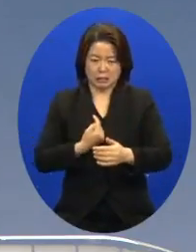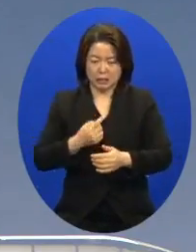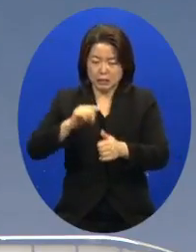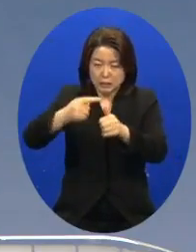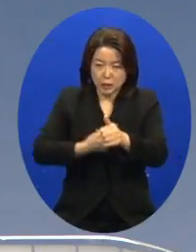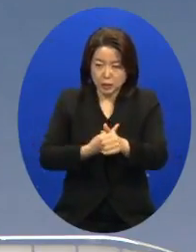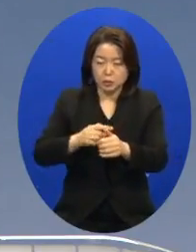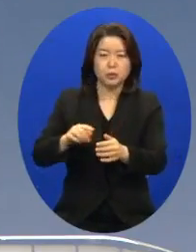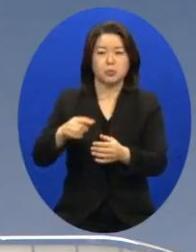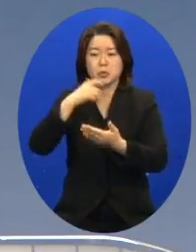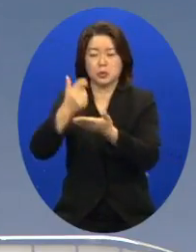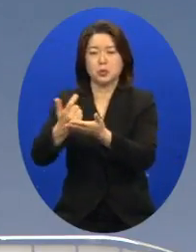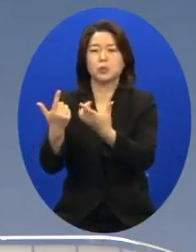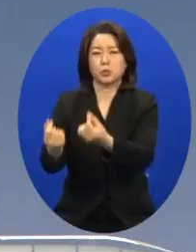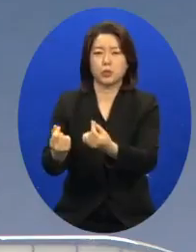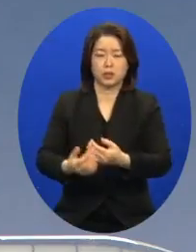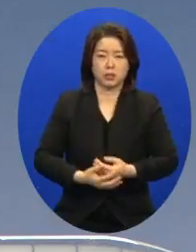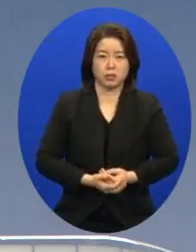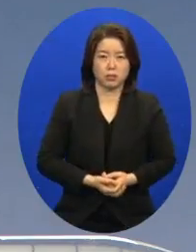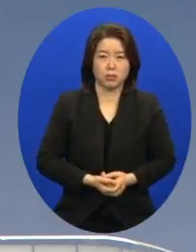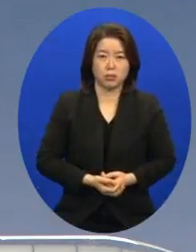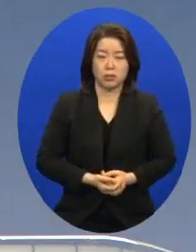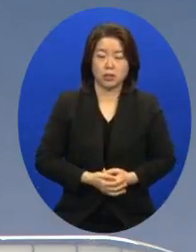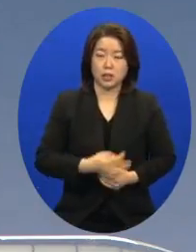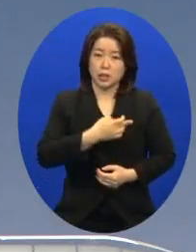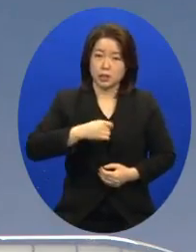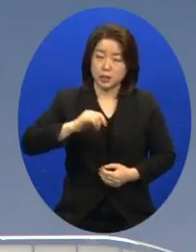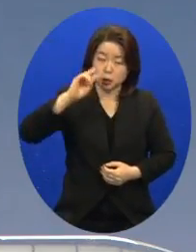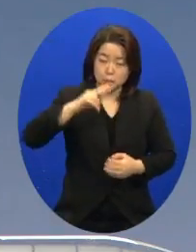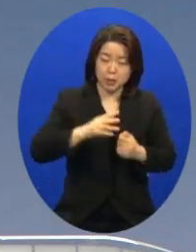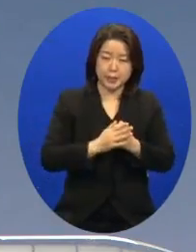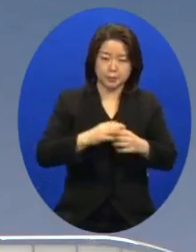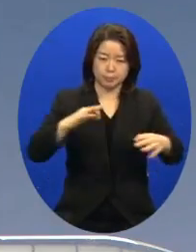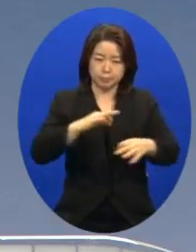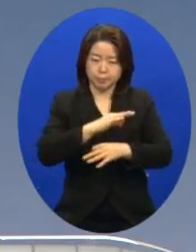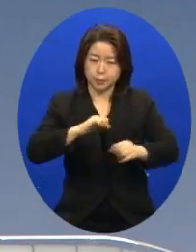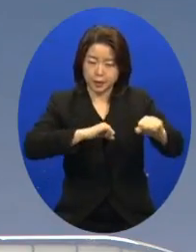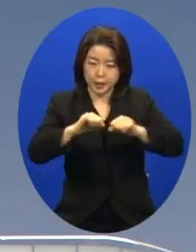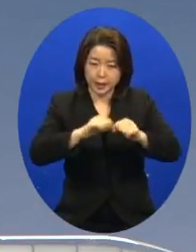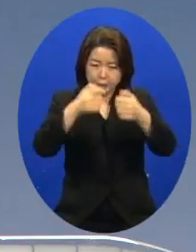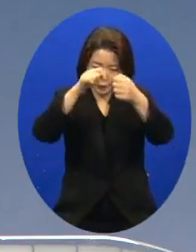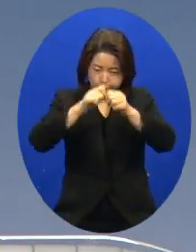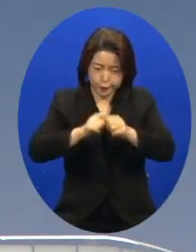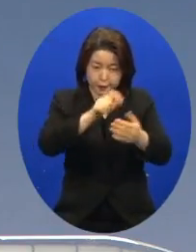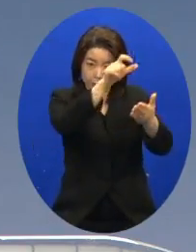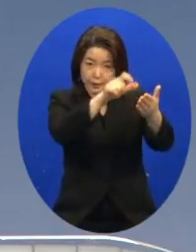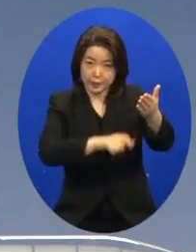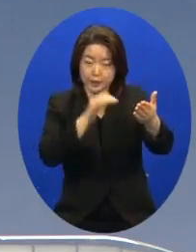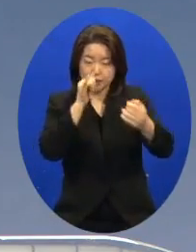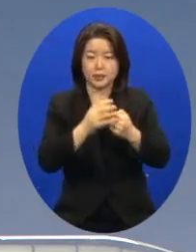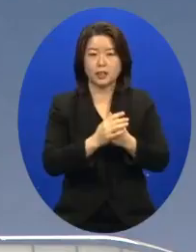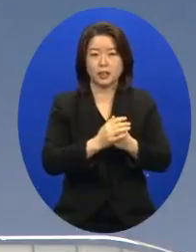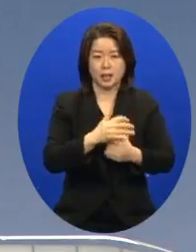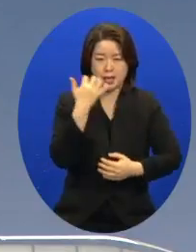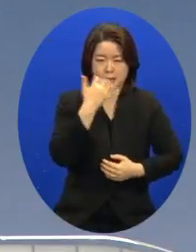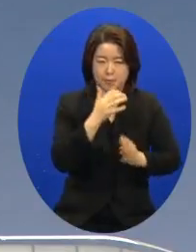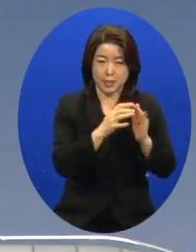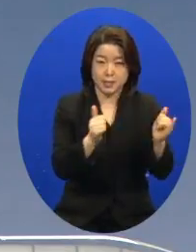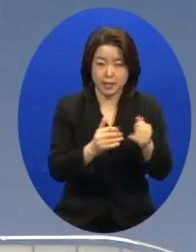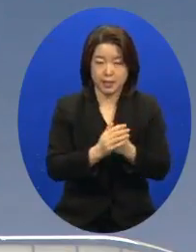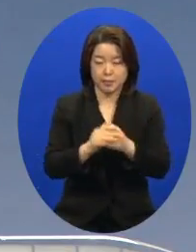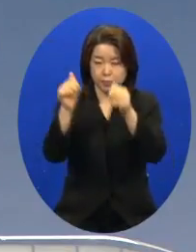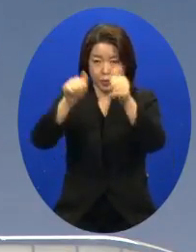것이라는 것 사도 바울이 불의를 행하는 것에 구체적인 예를 들고 있습니다 은행을 하는 사람들